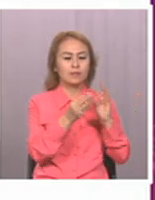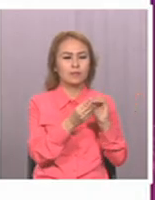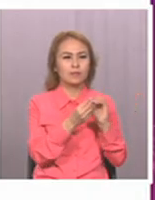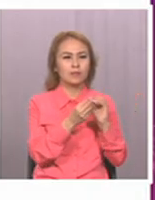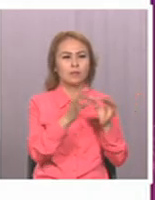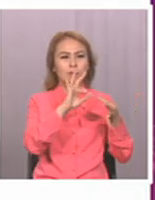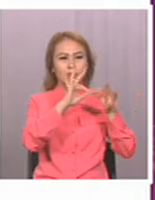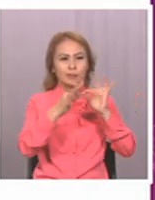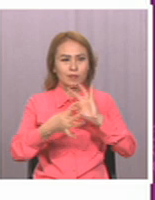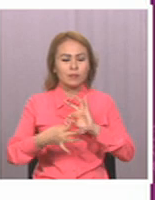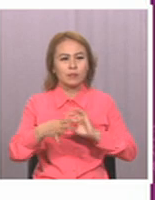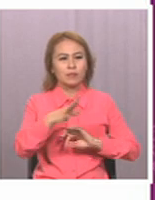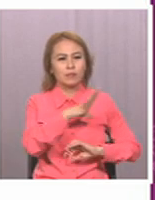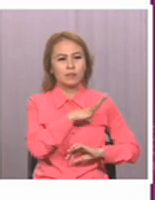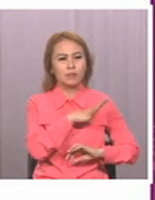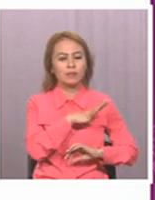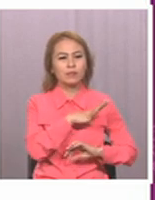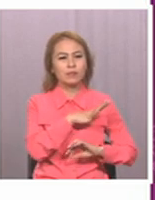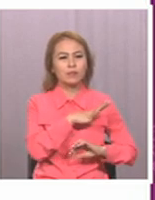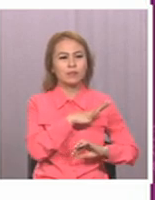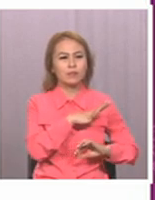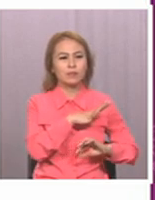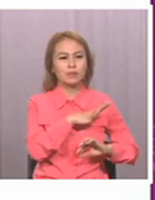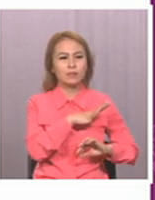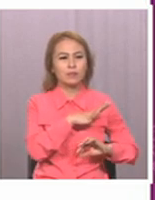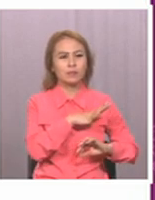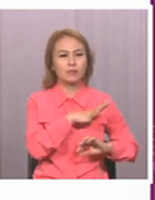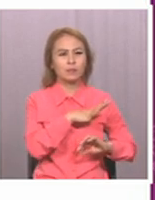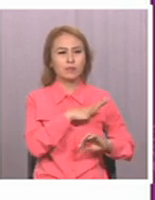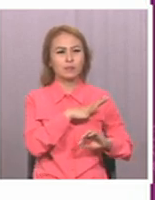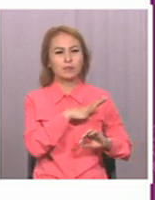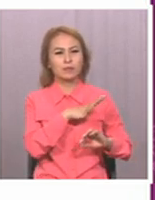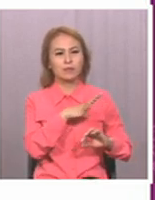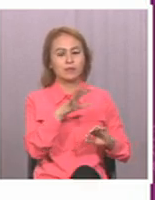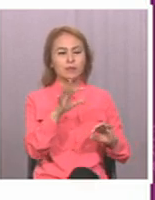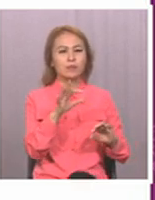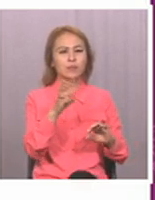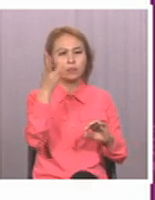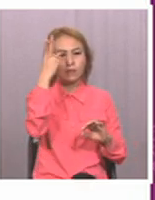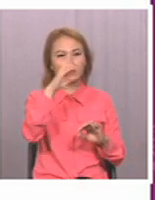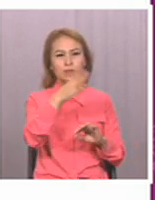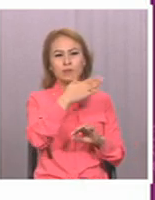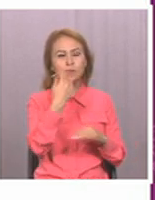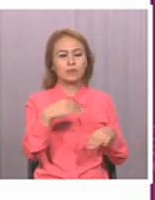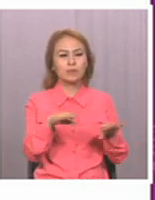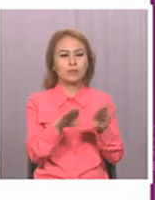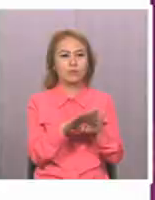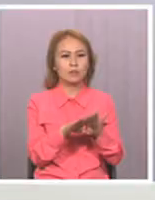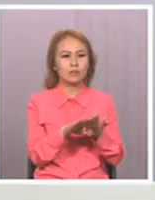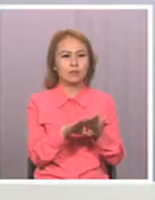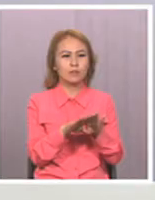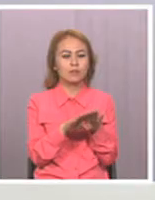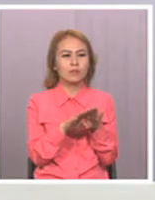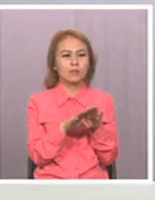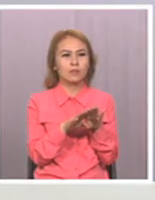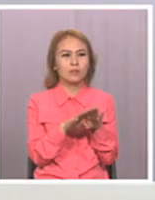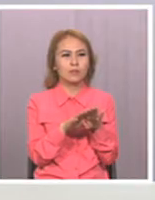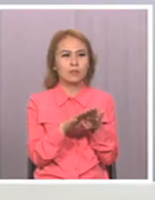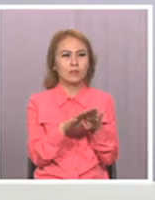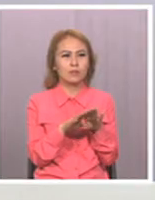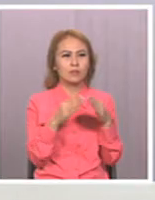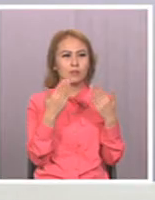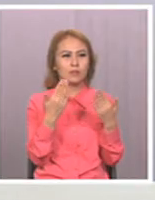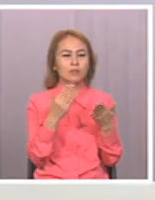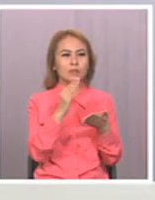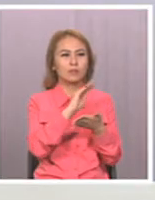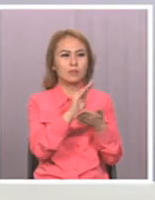жерде әр бір сан бір-бірден көрсетілген екен. Демек, бұл қатардың модасы жоқ. Ал енді осы